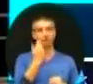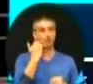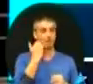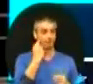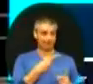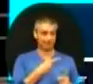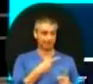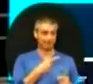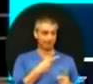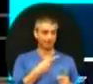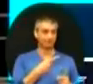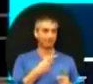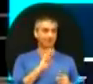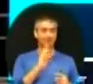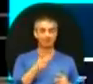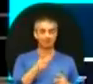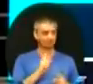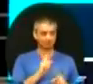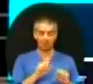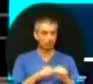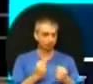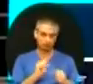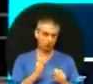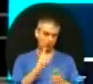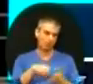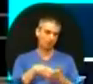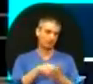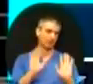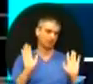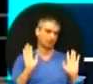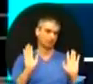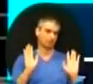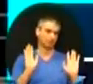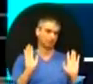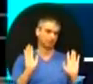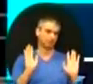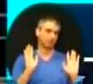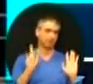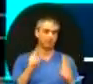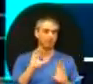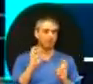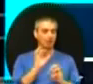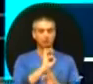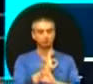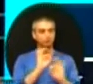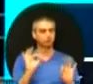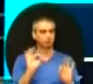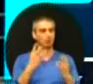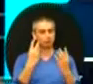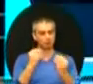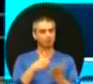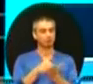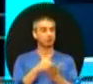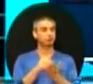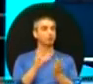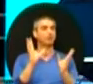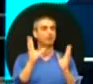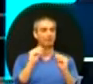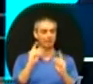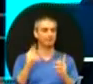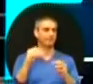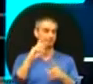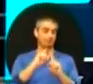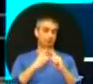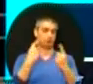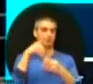אמריקני, If it ain't broken, don't fix it. אם זה לא שבור, אל תתקן את זה. זו תחנה מצוינת. טוב שתישאר עם האנומליה